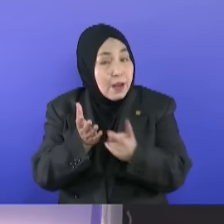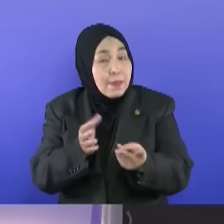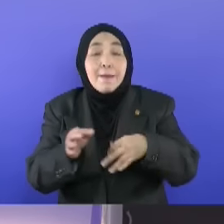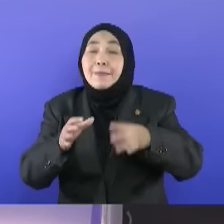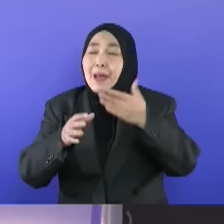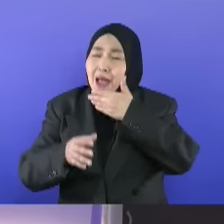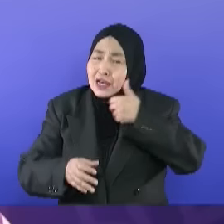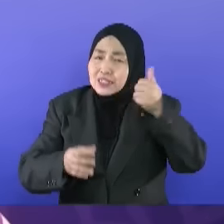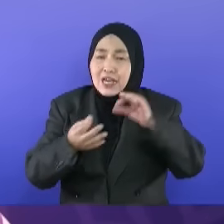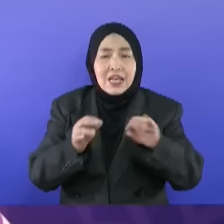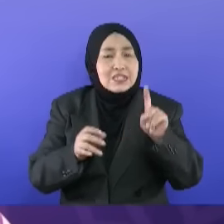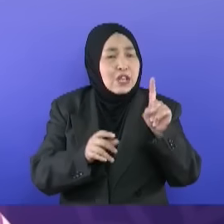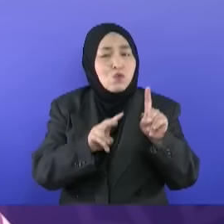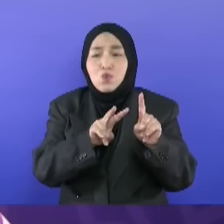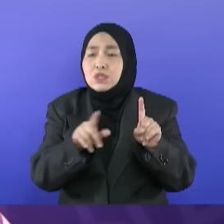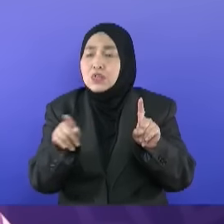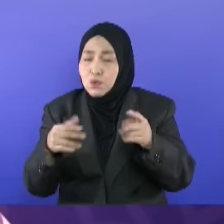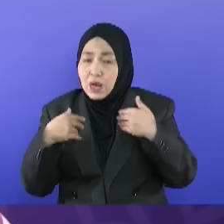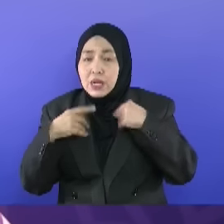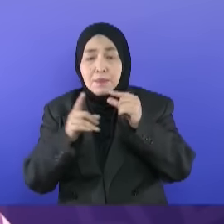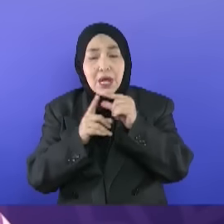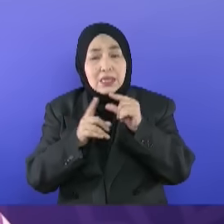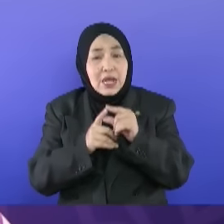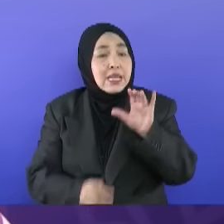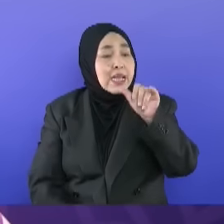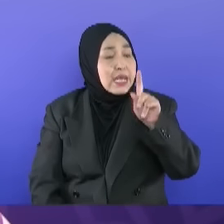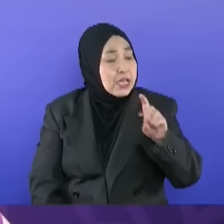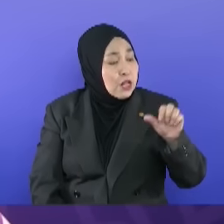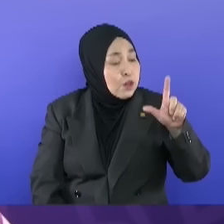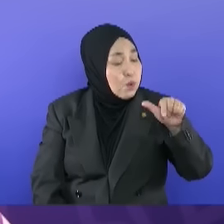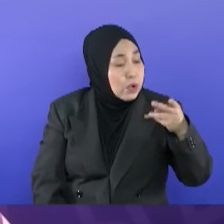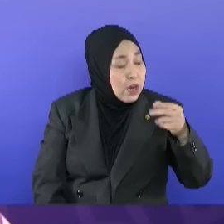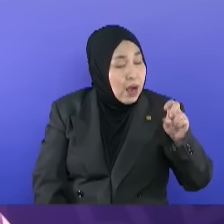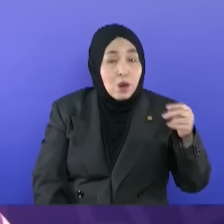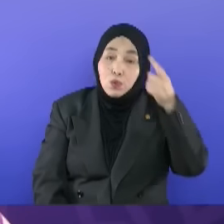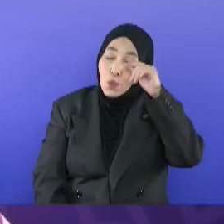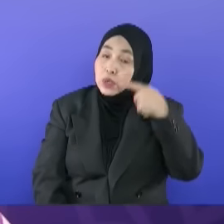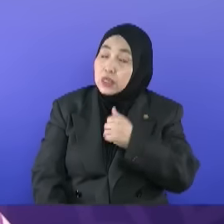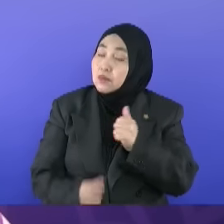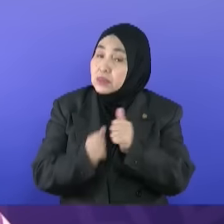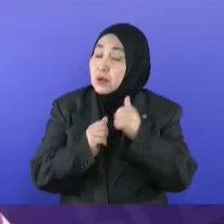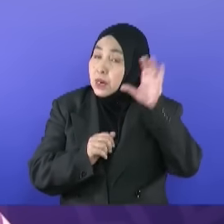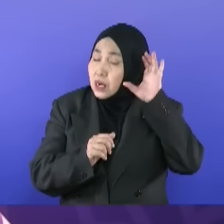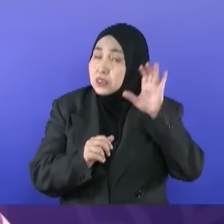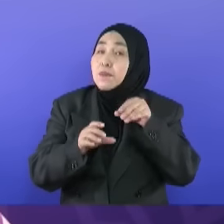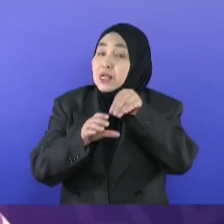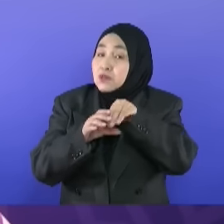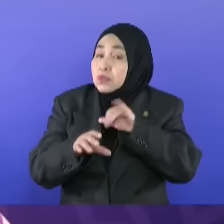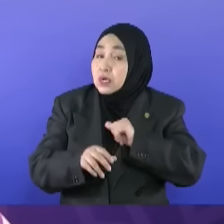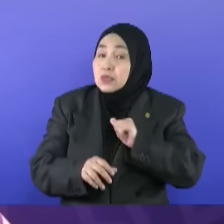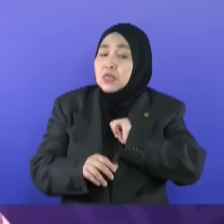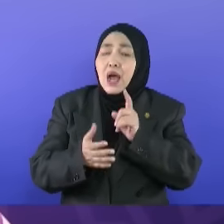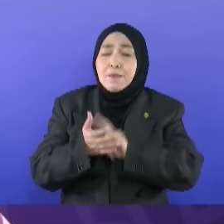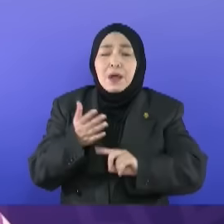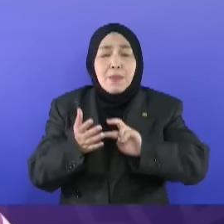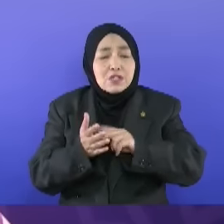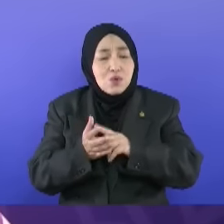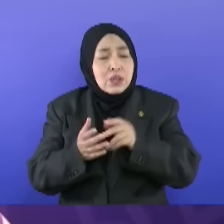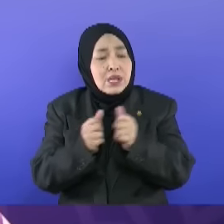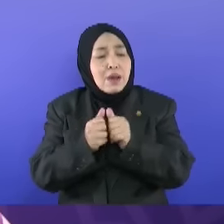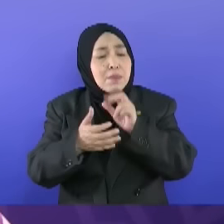ayat ini 121 ada perkataan yatlunahu haqq tilawati untuk sama-sama kita dengar termasuk saya sendiri. Apakah yang dimaksudkan dengan